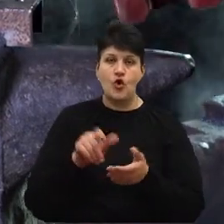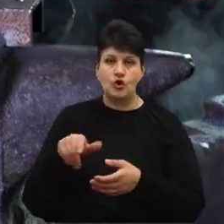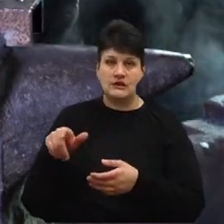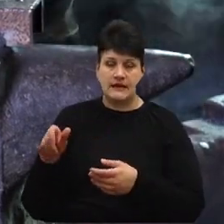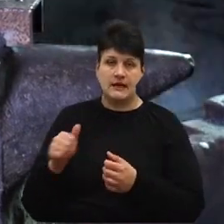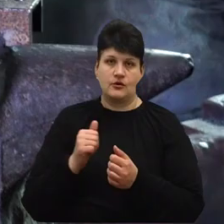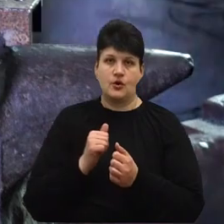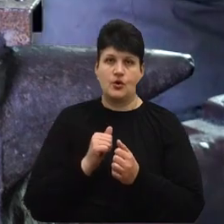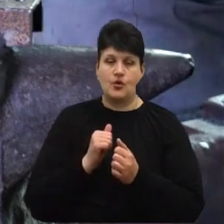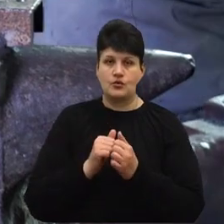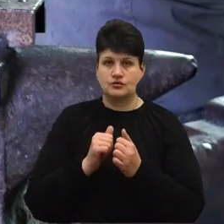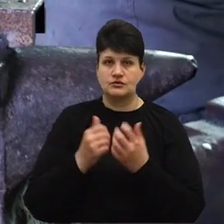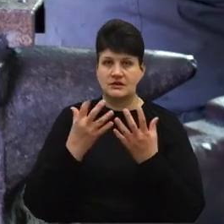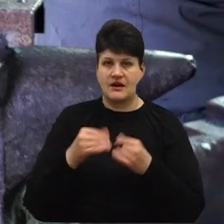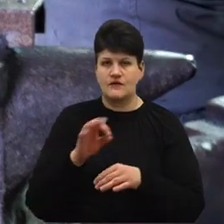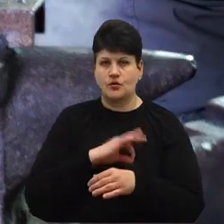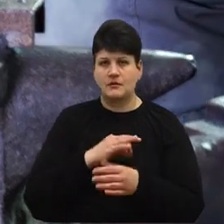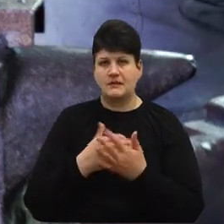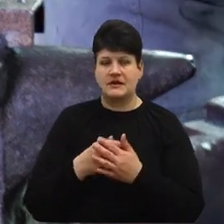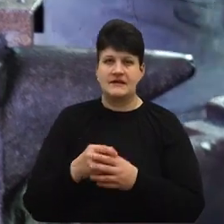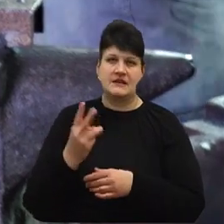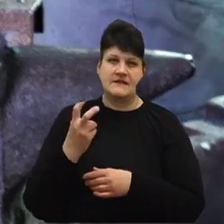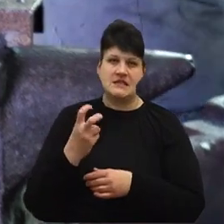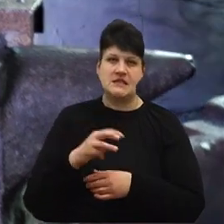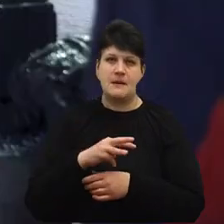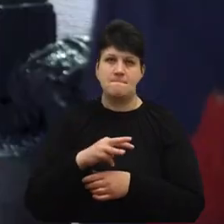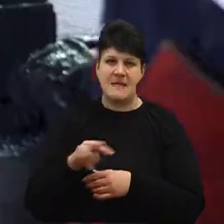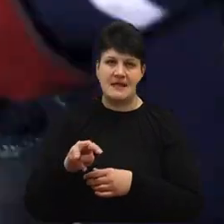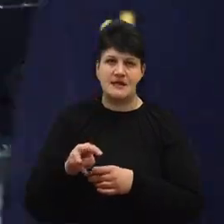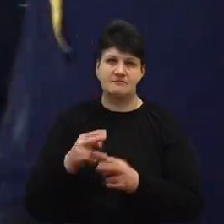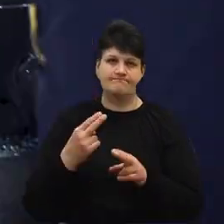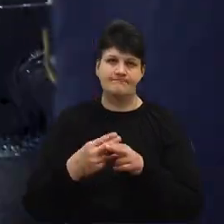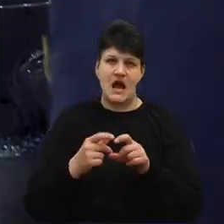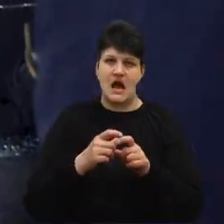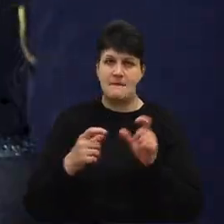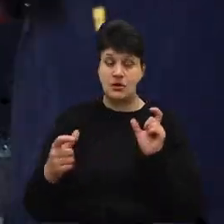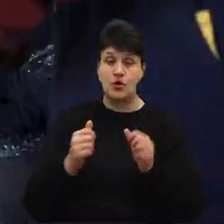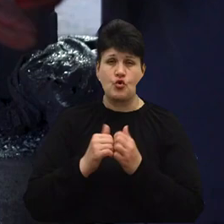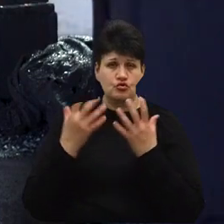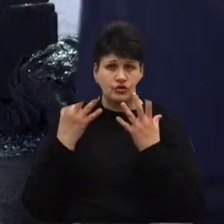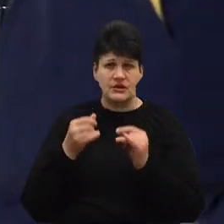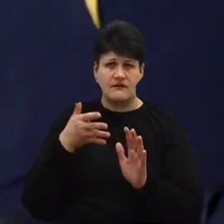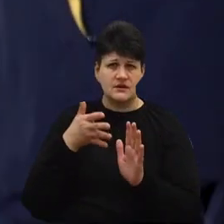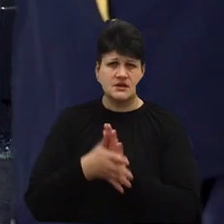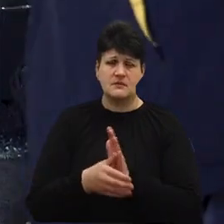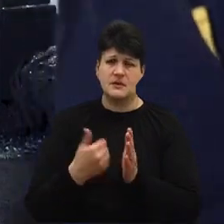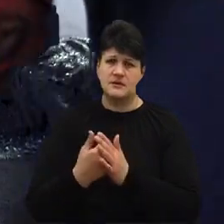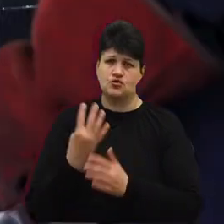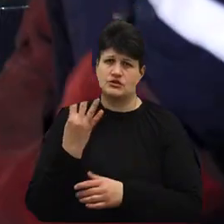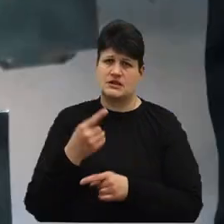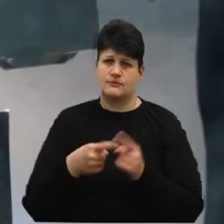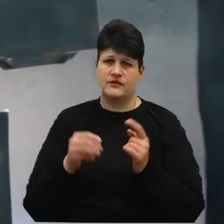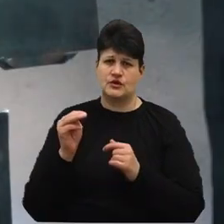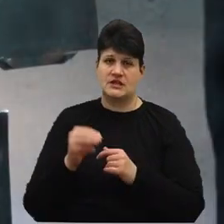на виготовлення скоб використовують приблизно 200 метрів арматури. Відтак кожен день витрачають на метал та газ приблизно 4,5